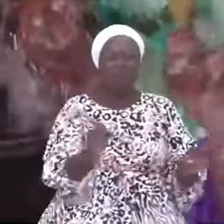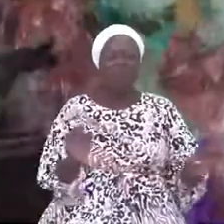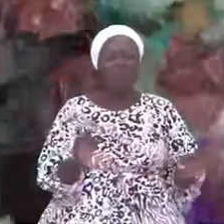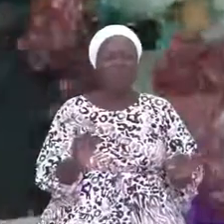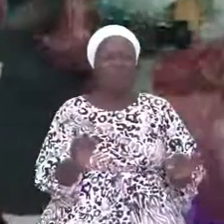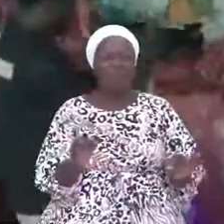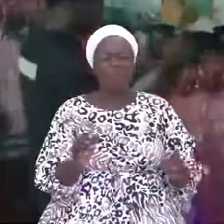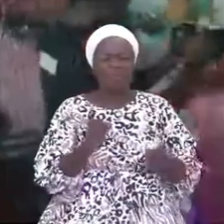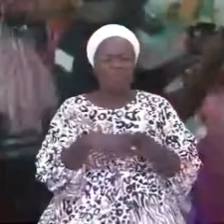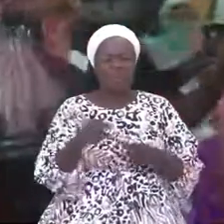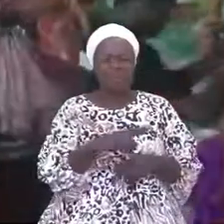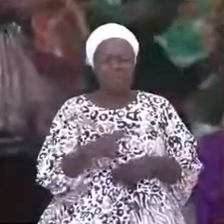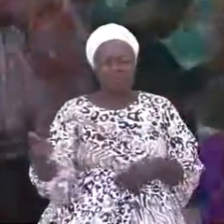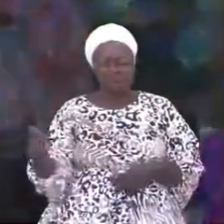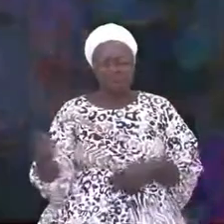Affranchis tout le monde.